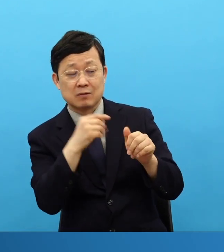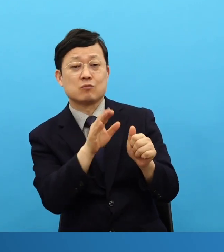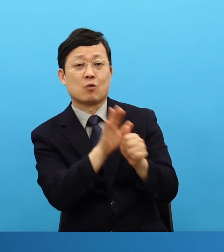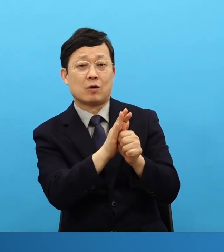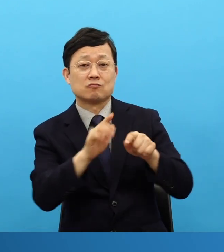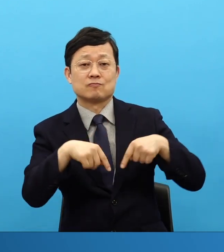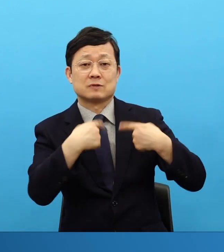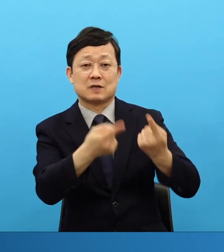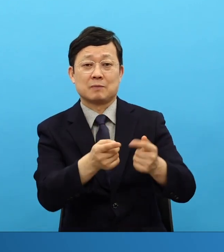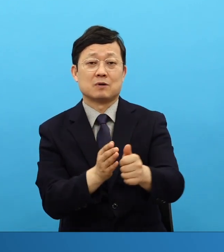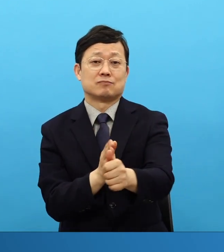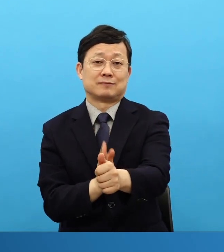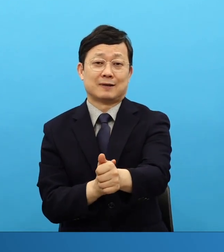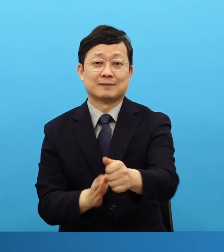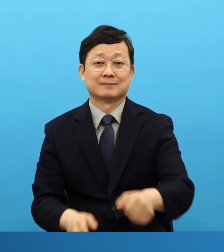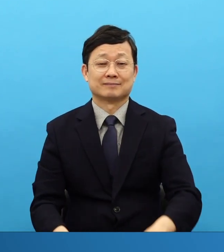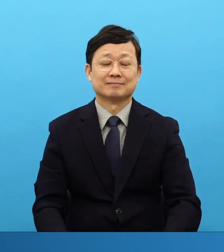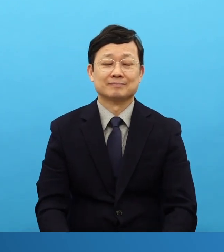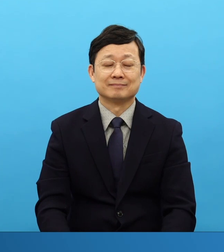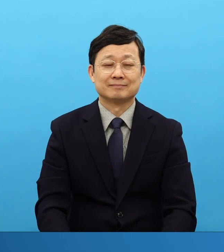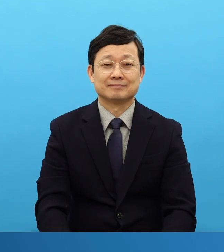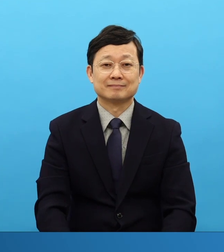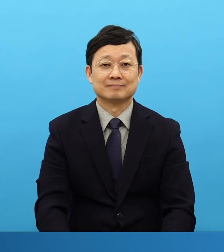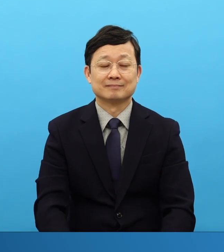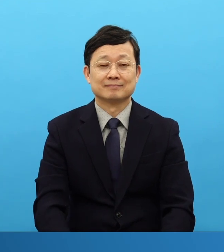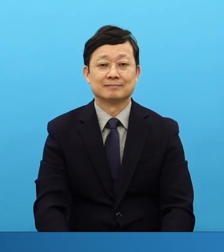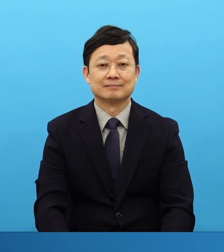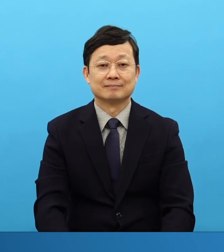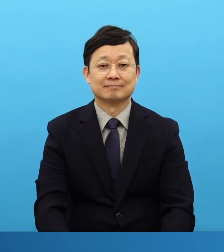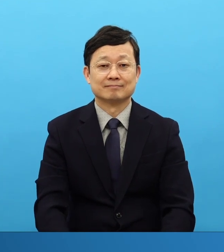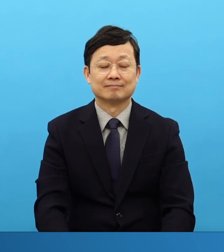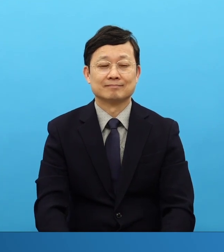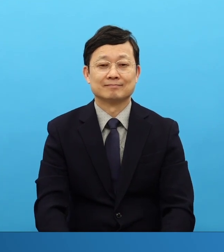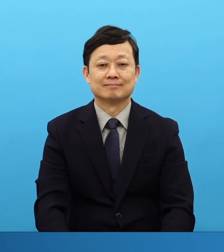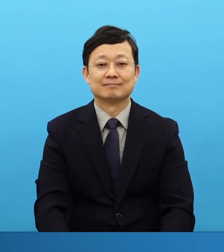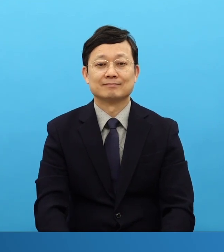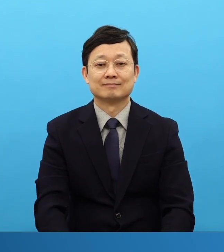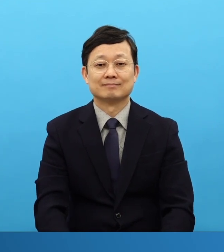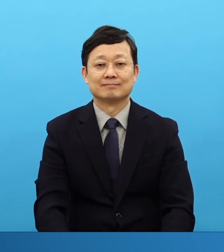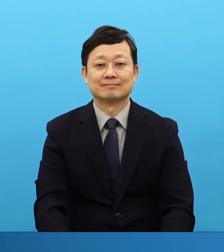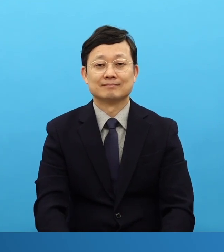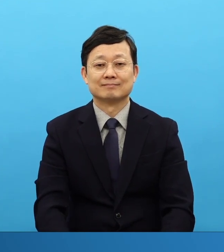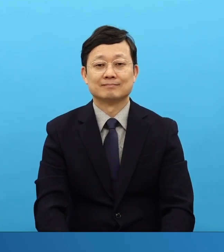RTS. Please embrace that in your heart and through prayers. 왜 그러냐? Why must we do this?